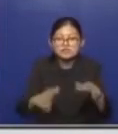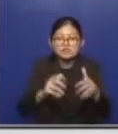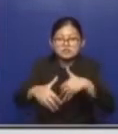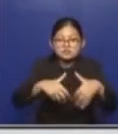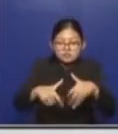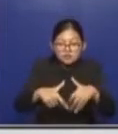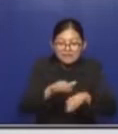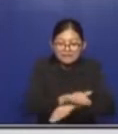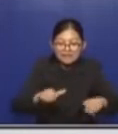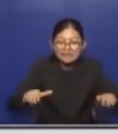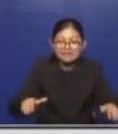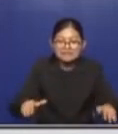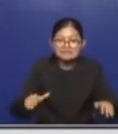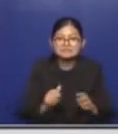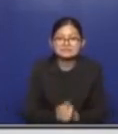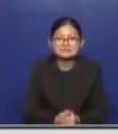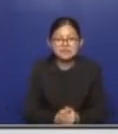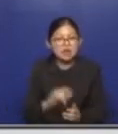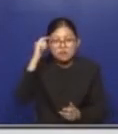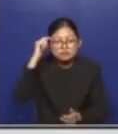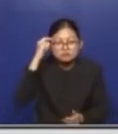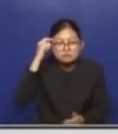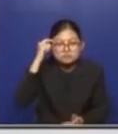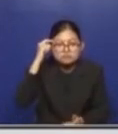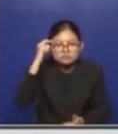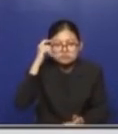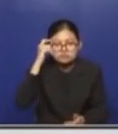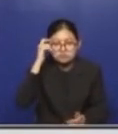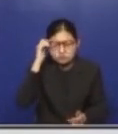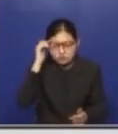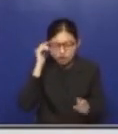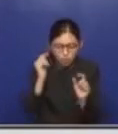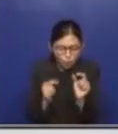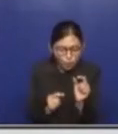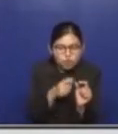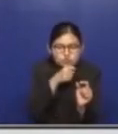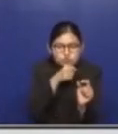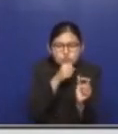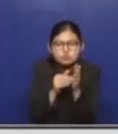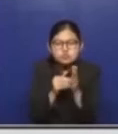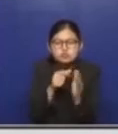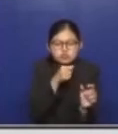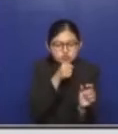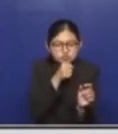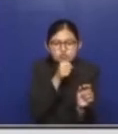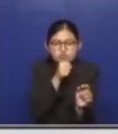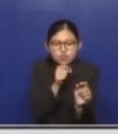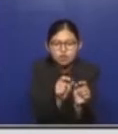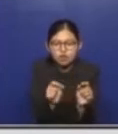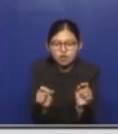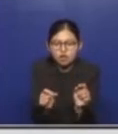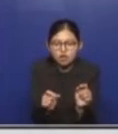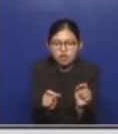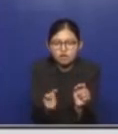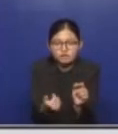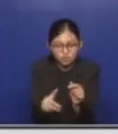นเราไม่รู้ครับว่าเม็ดส้มๆนั้นคืออะไรแต่เขาบอกมีคนมาชักจู